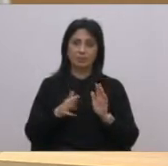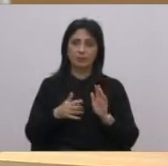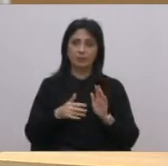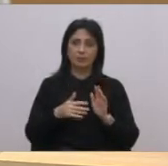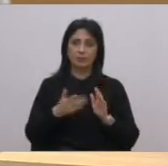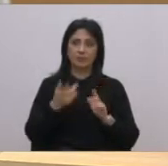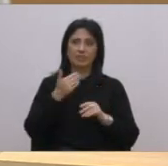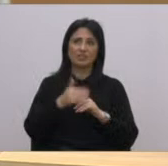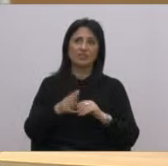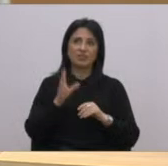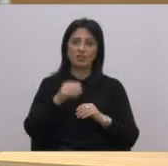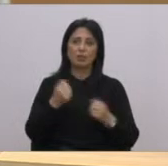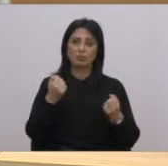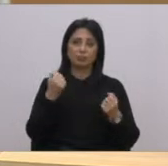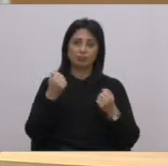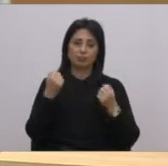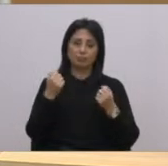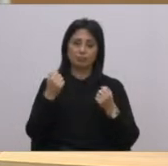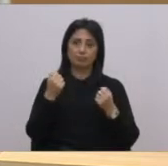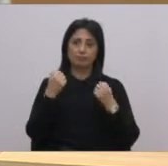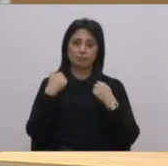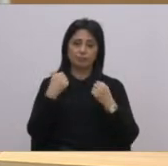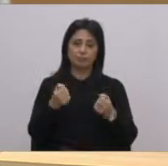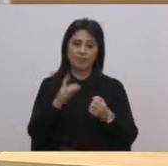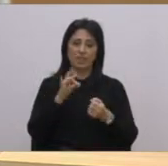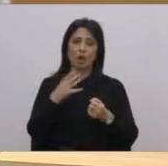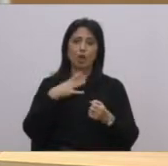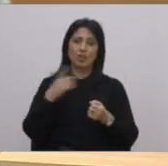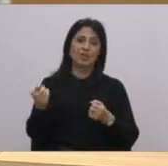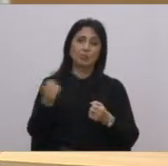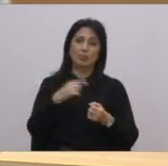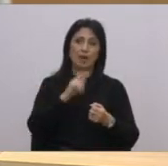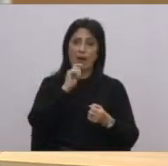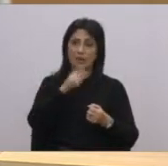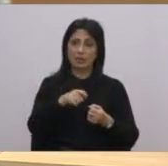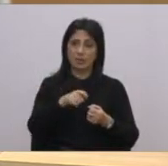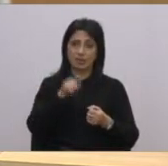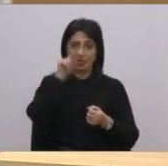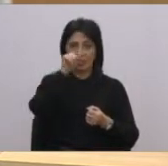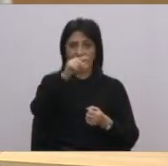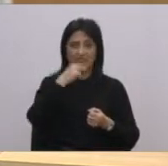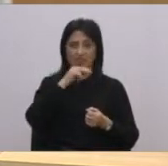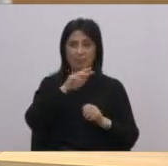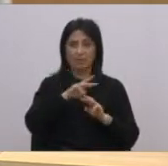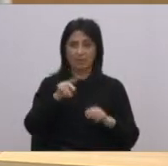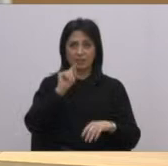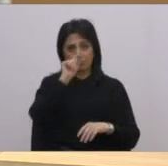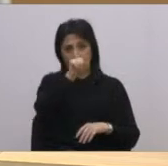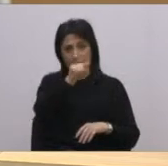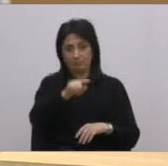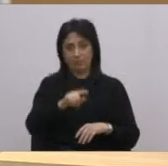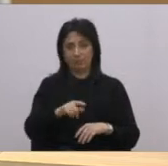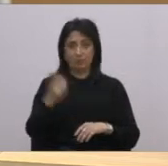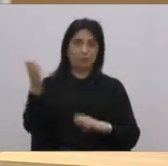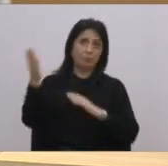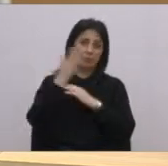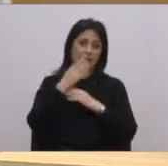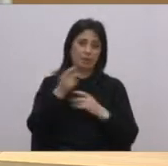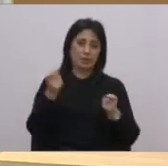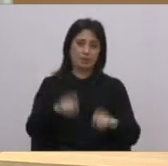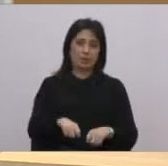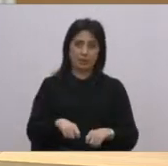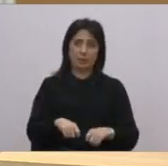tu gvian saertot modiode rikotis gavlet tbilisi da ar gamishves tken da gabrales tken saministros ro ai magati mititebit ari